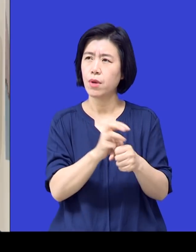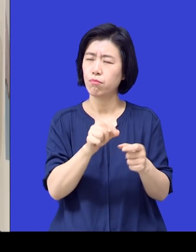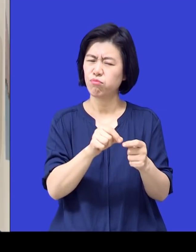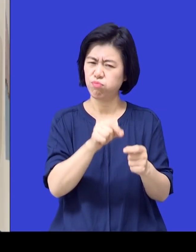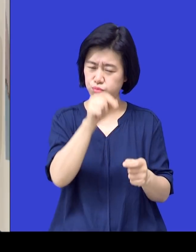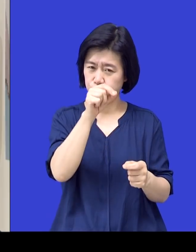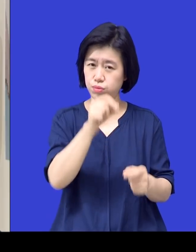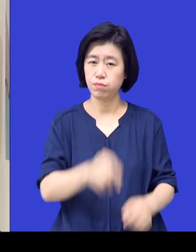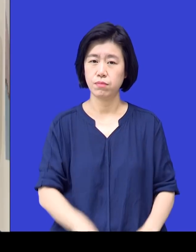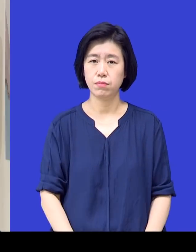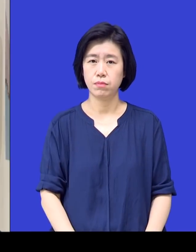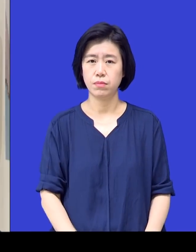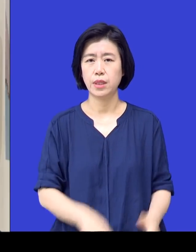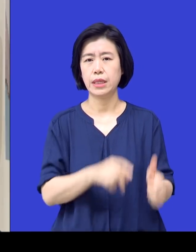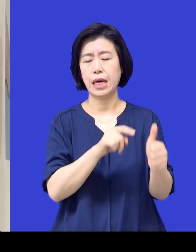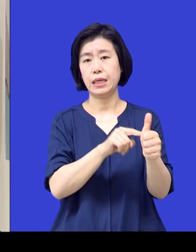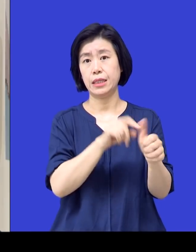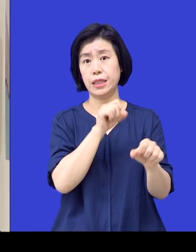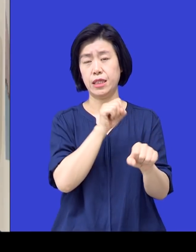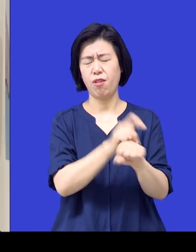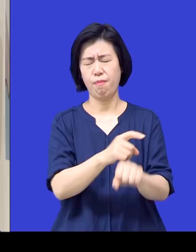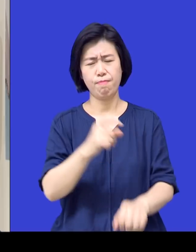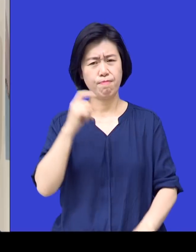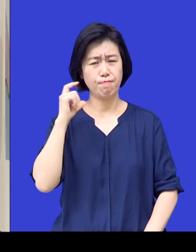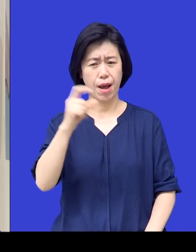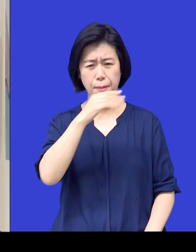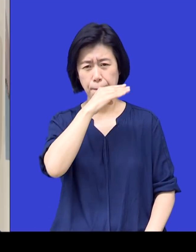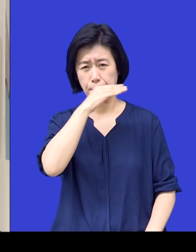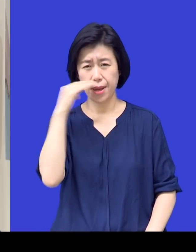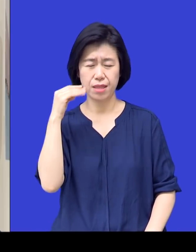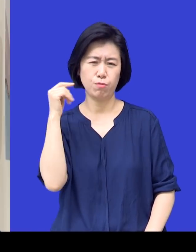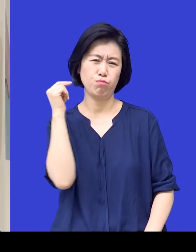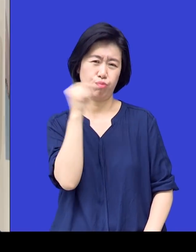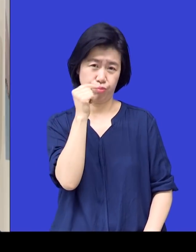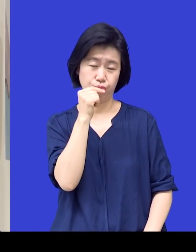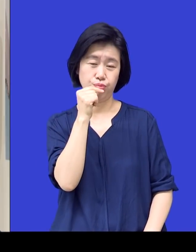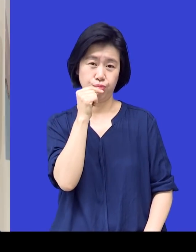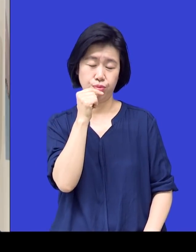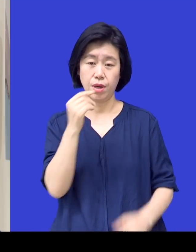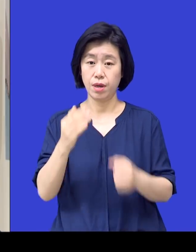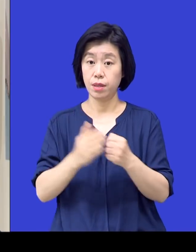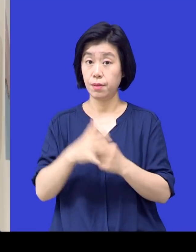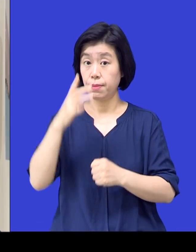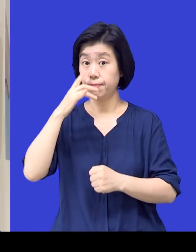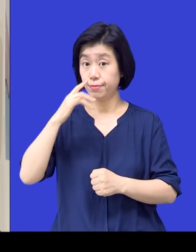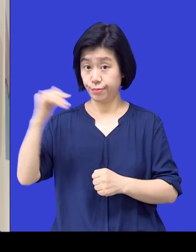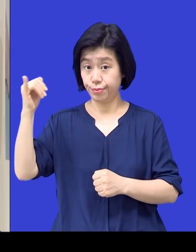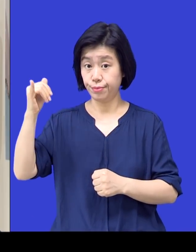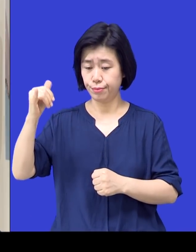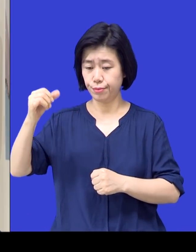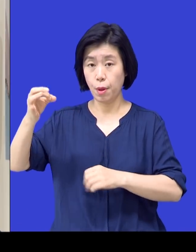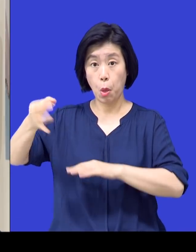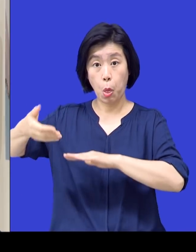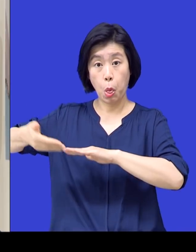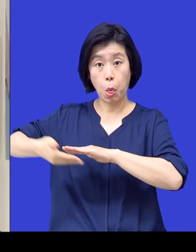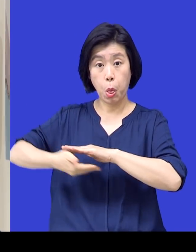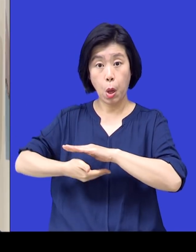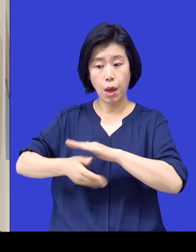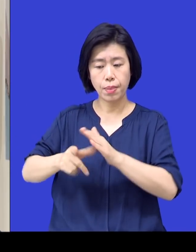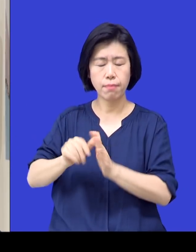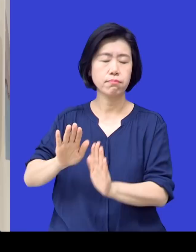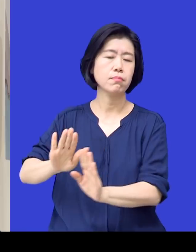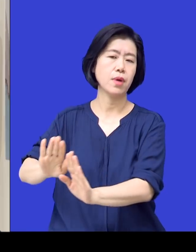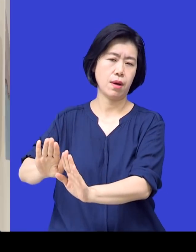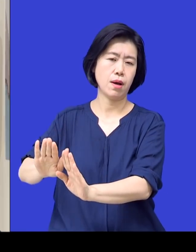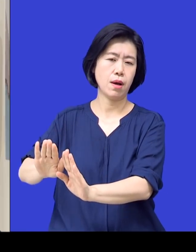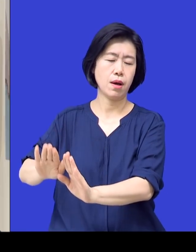너무 분명하고 정직하고 뭐 촌지 이런 거를 본인이 생각도 안 했고 그 옛날에 네. 그리고 이제 받는